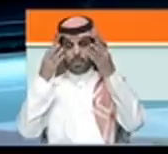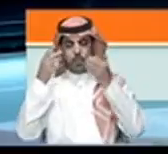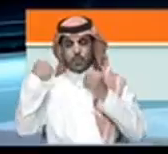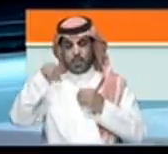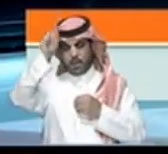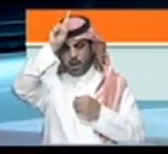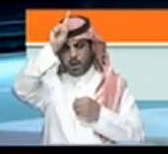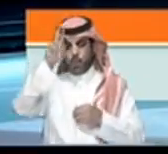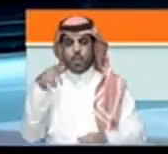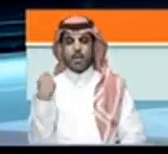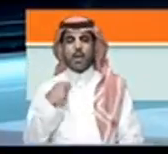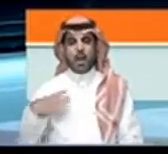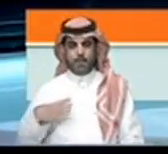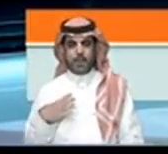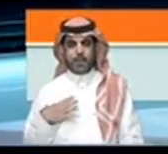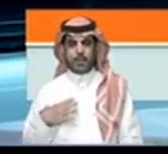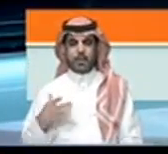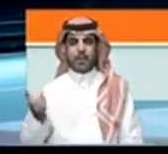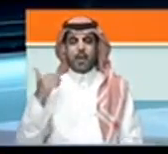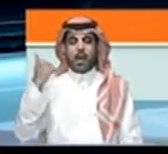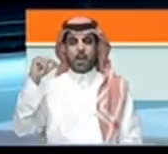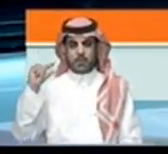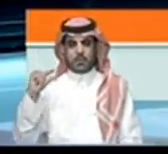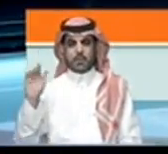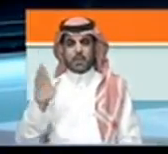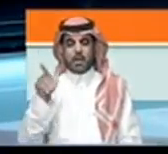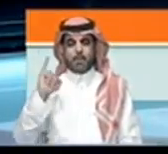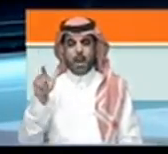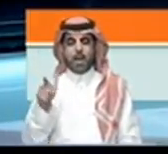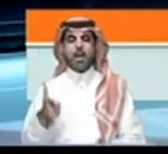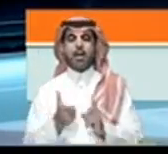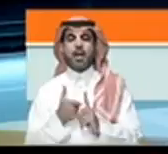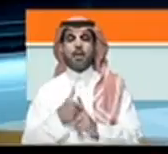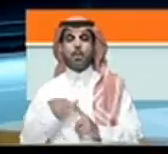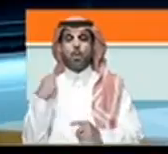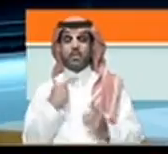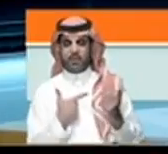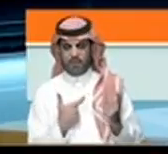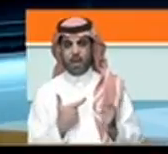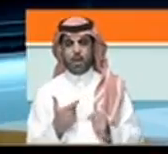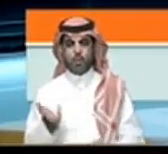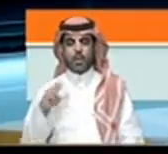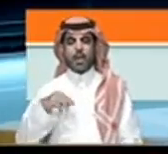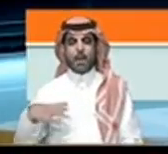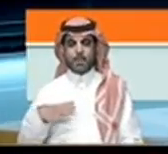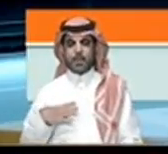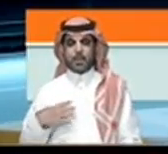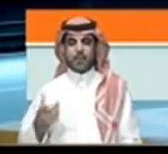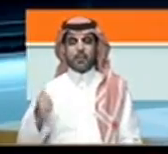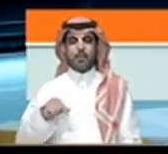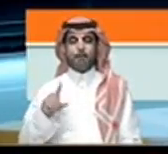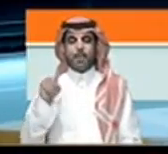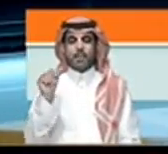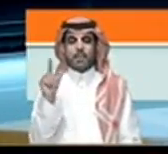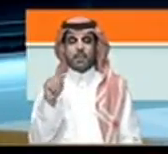وصاحب السمو الملكي الامير خالد بن سلمان بن عبد العزيز نائب وزير الدفاع وصاحب السمو الامير